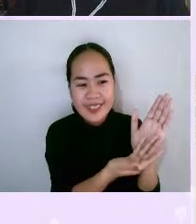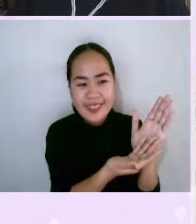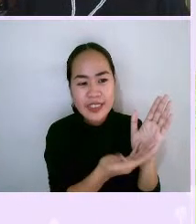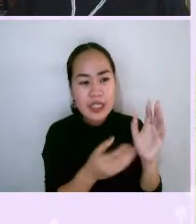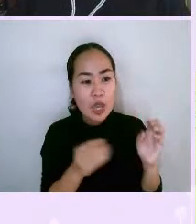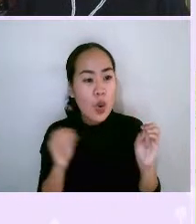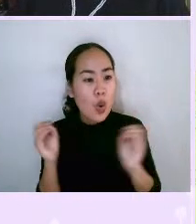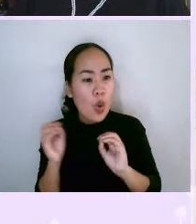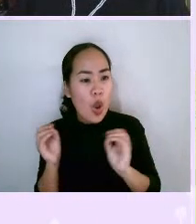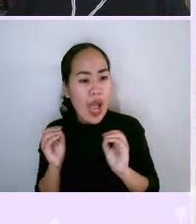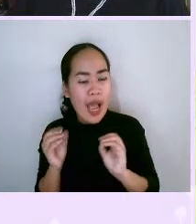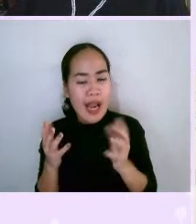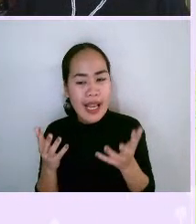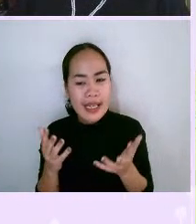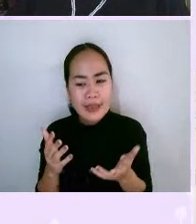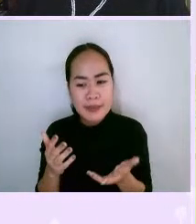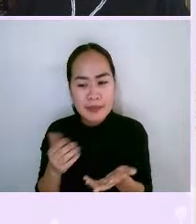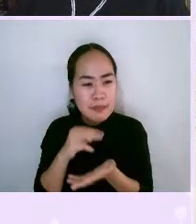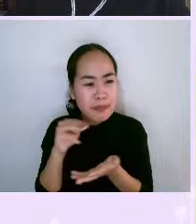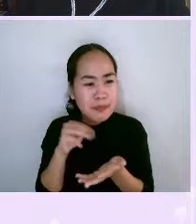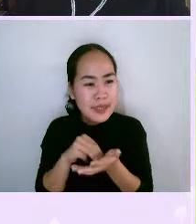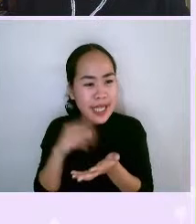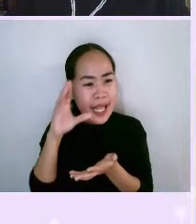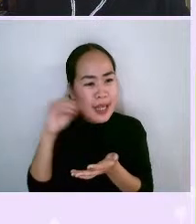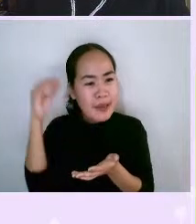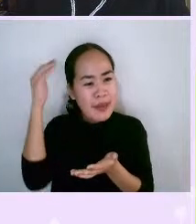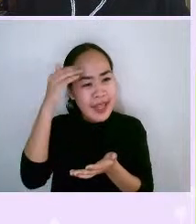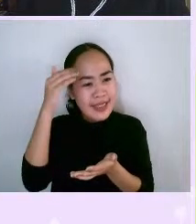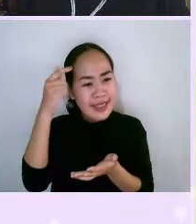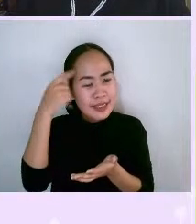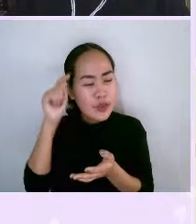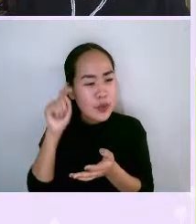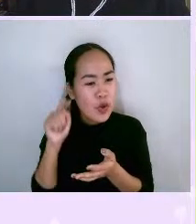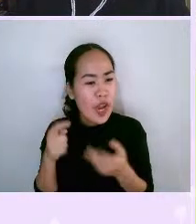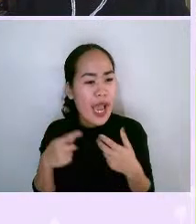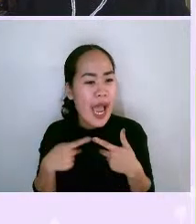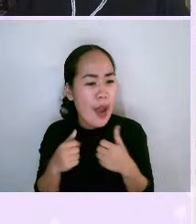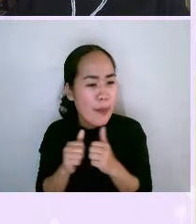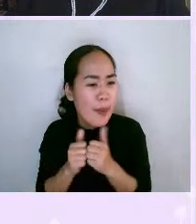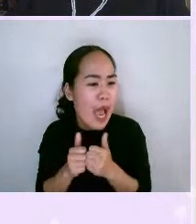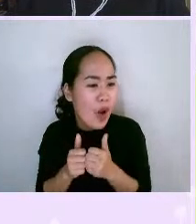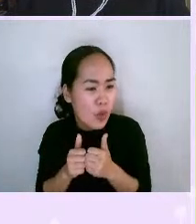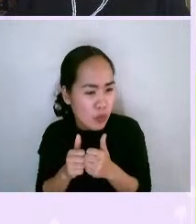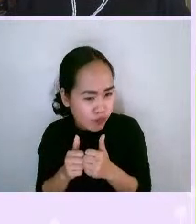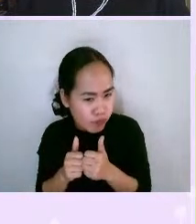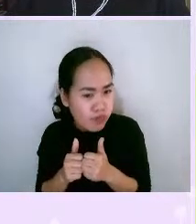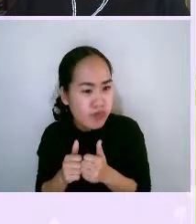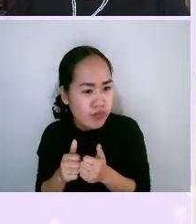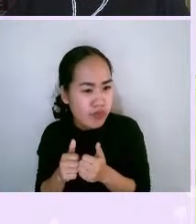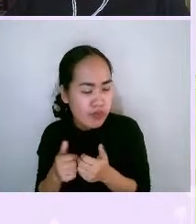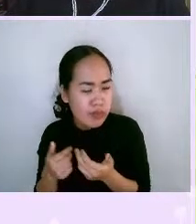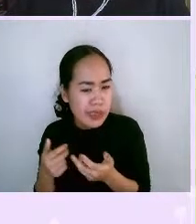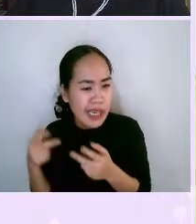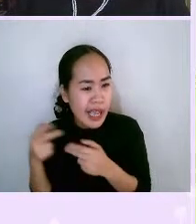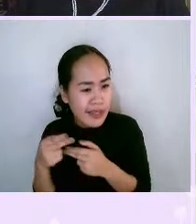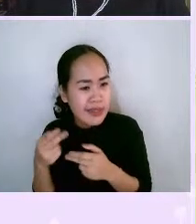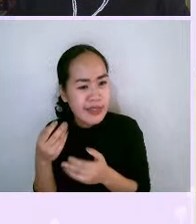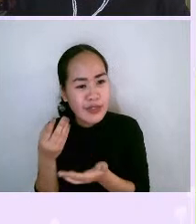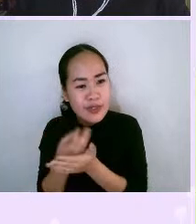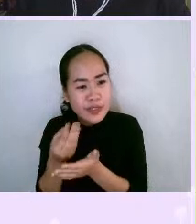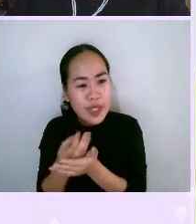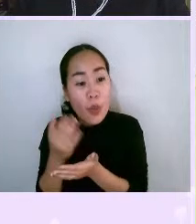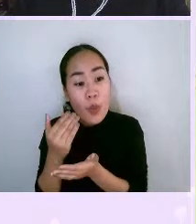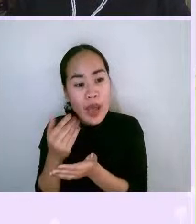traders, ang produkto para maibigay sa mga consumers ng mas mababa